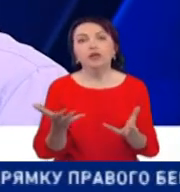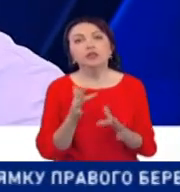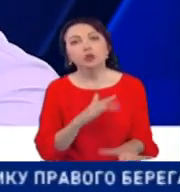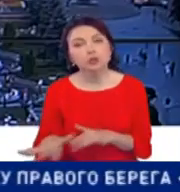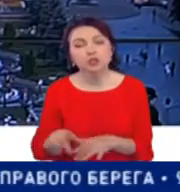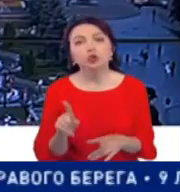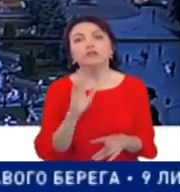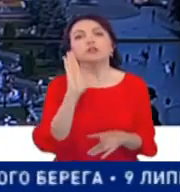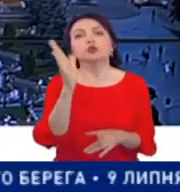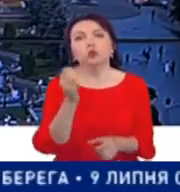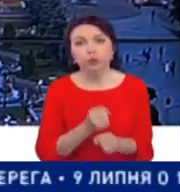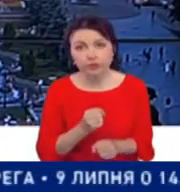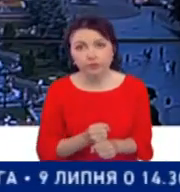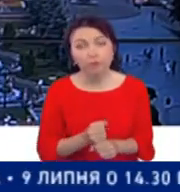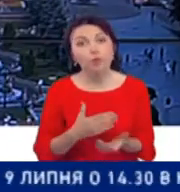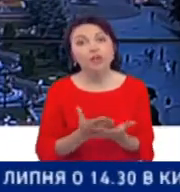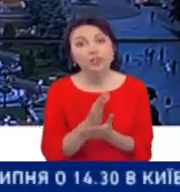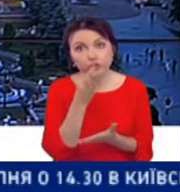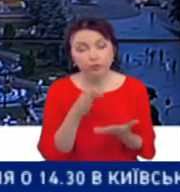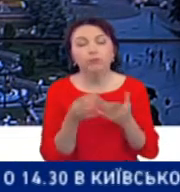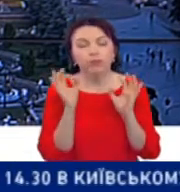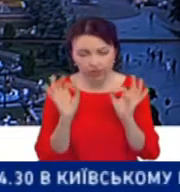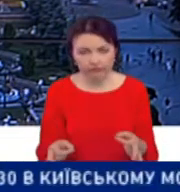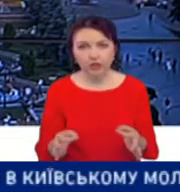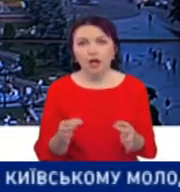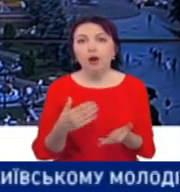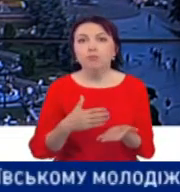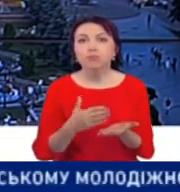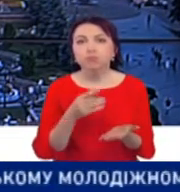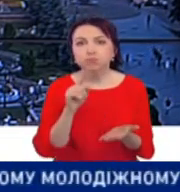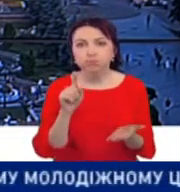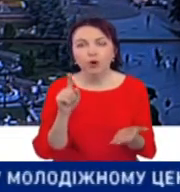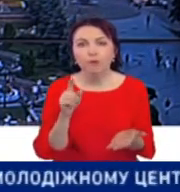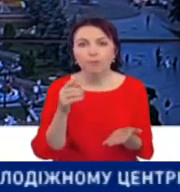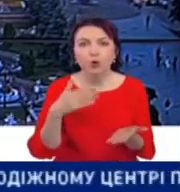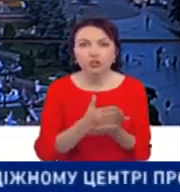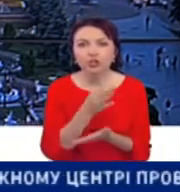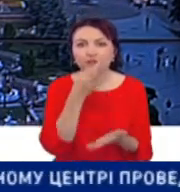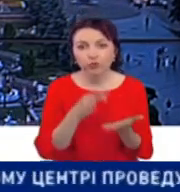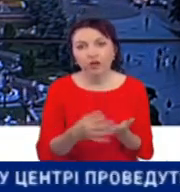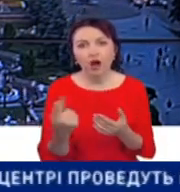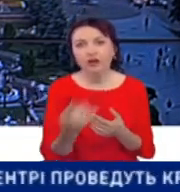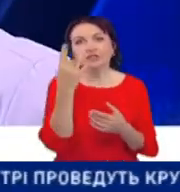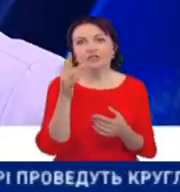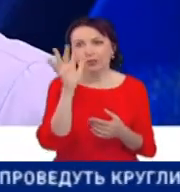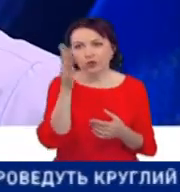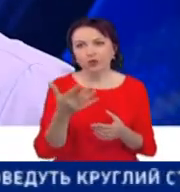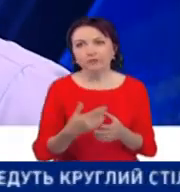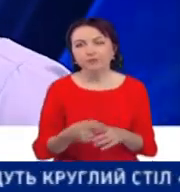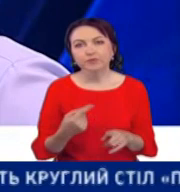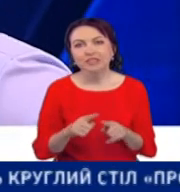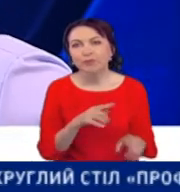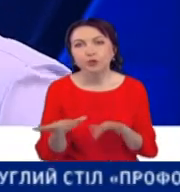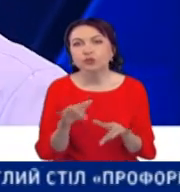зробить. Політичну відповідальність. Звісно. Ну, правильно, так політичну відповідальність вони і несуть раз на 5 років. Немає процедура відкликання. Да,